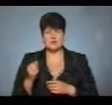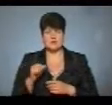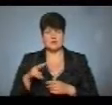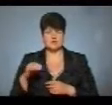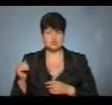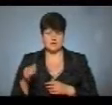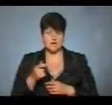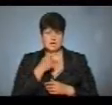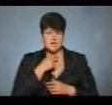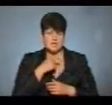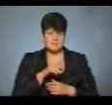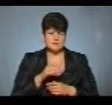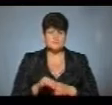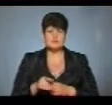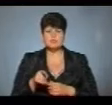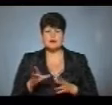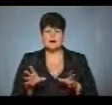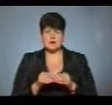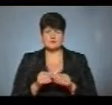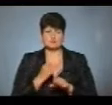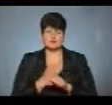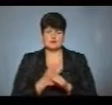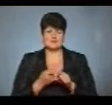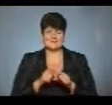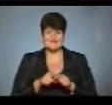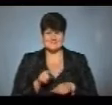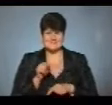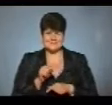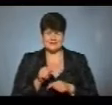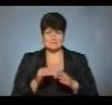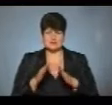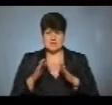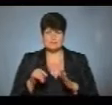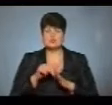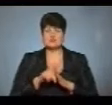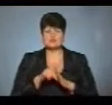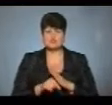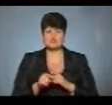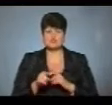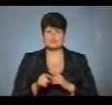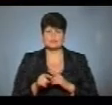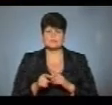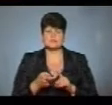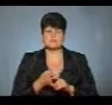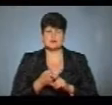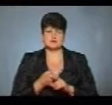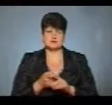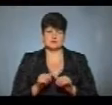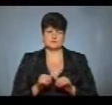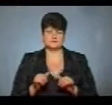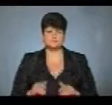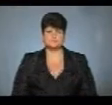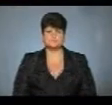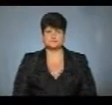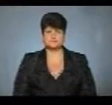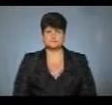Єгипет. Вони всі разом працюють над цим табором. Взагалі вся суть табору пов'язана з цілями сталого розвитку. Діана Ярошенко,